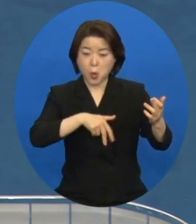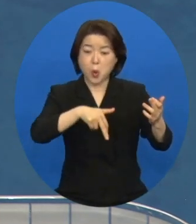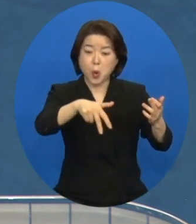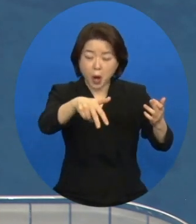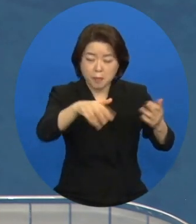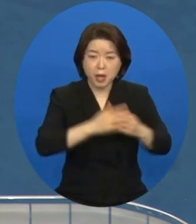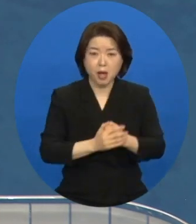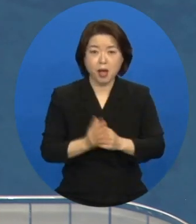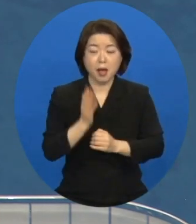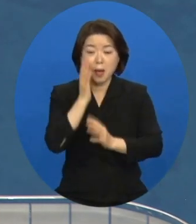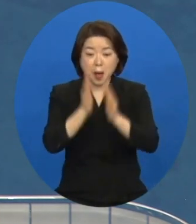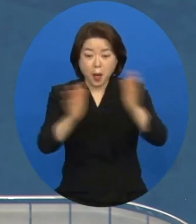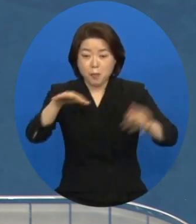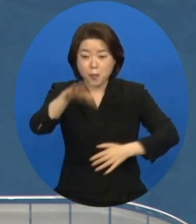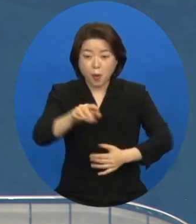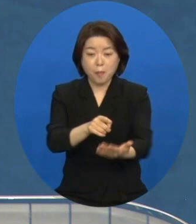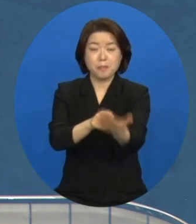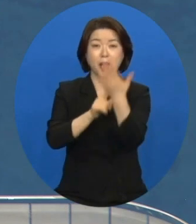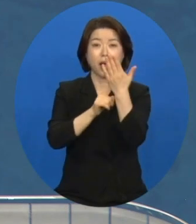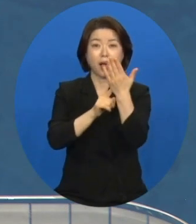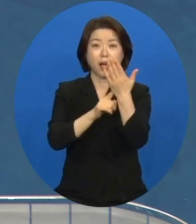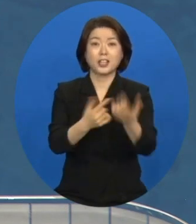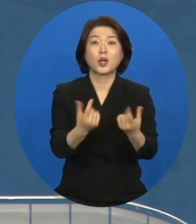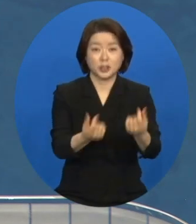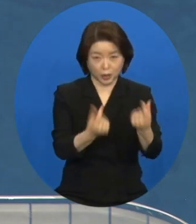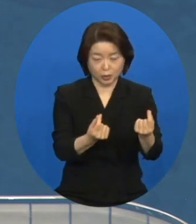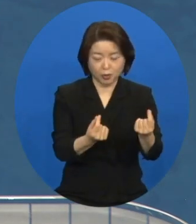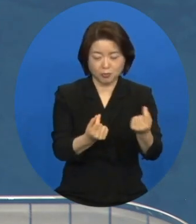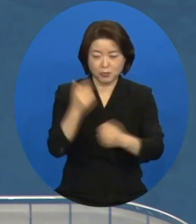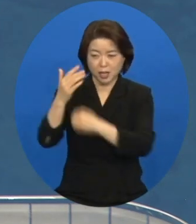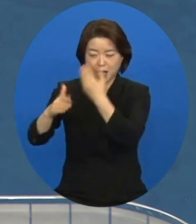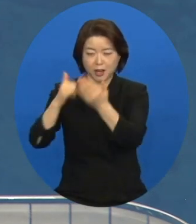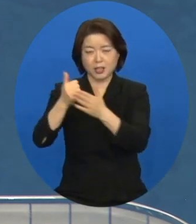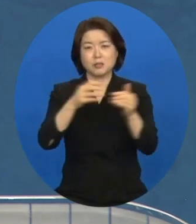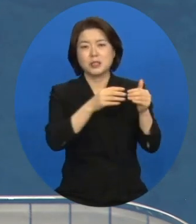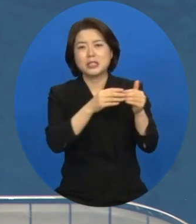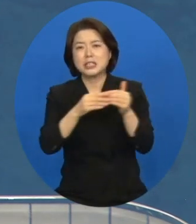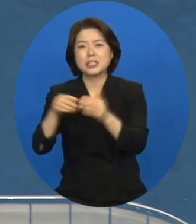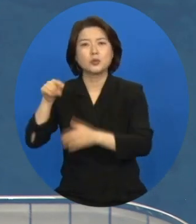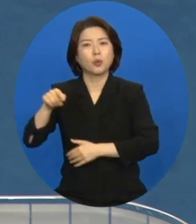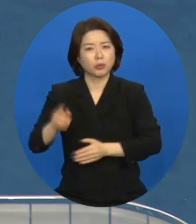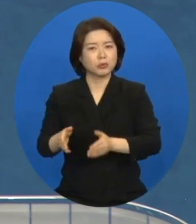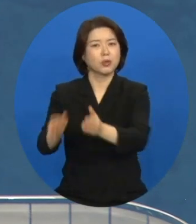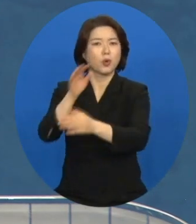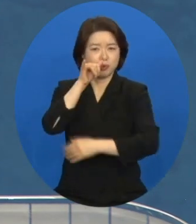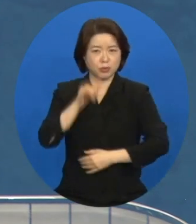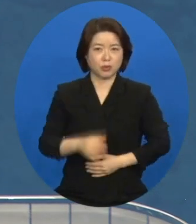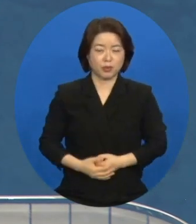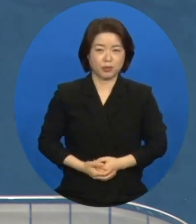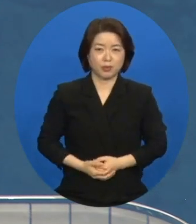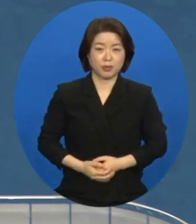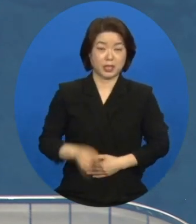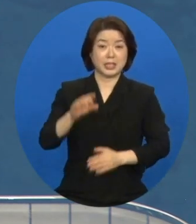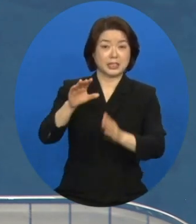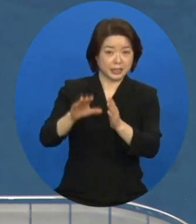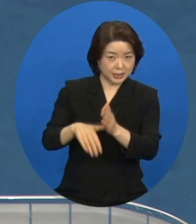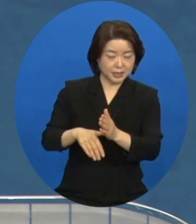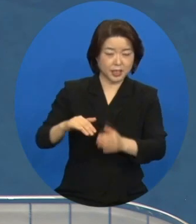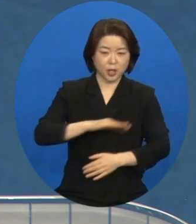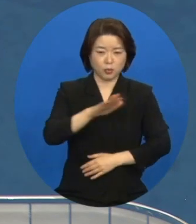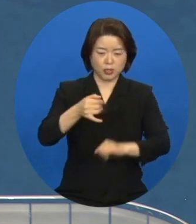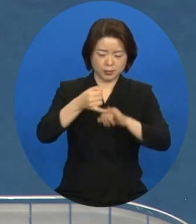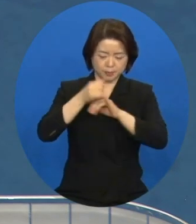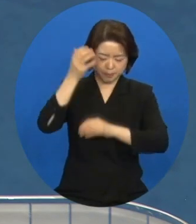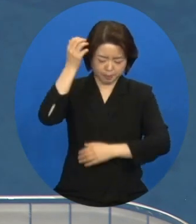초장이 나오게 되는 거예요. 하나님께서 우리를 그렇게 인도하실 때가 있어요. 그때 우리는